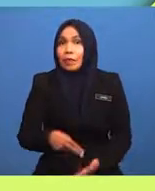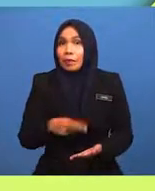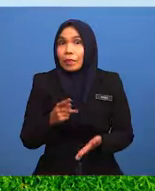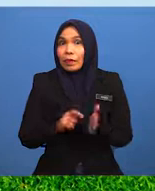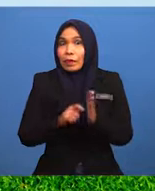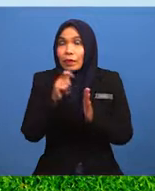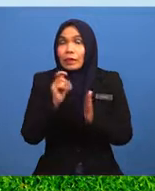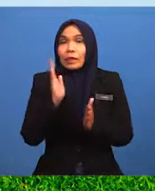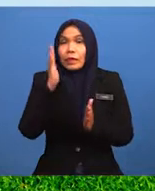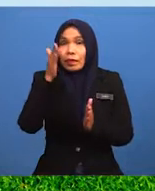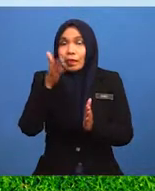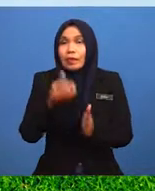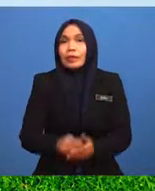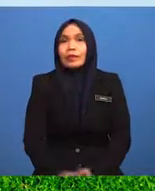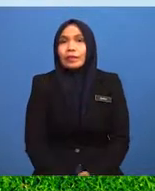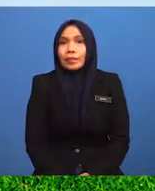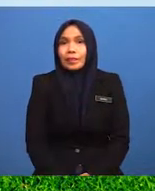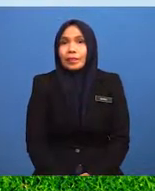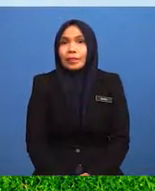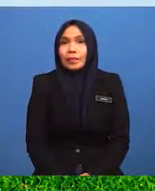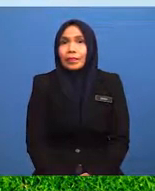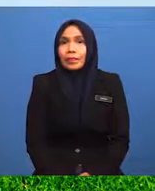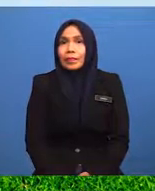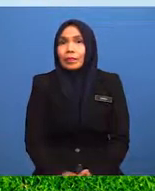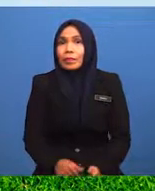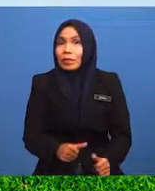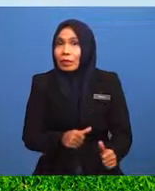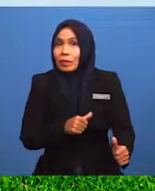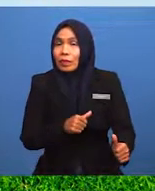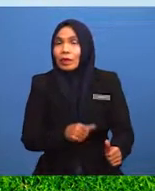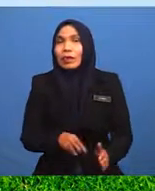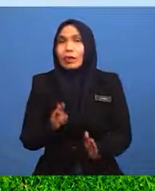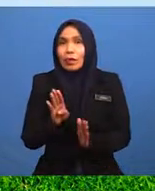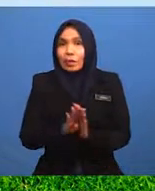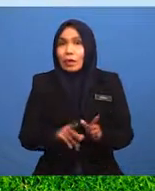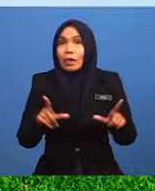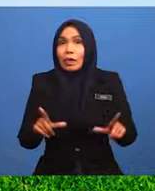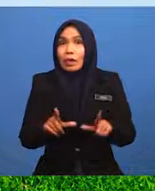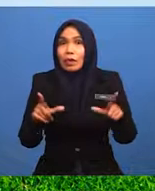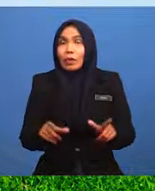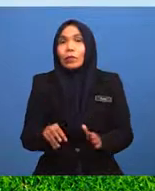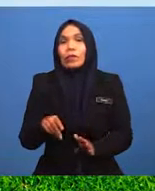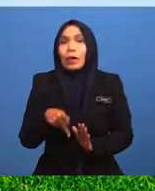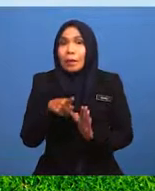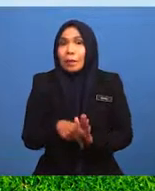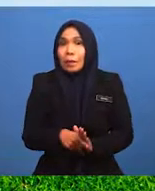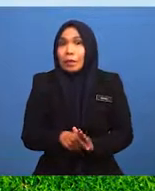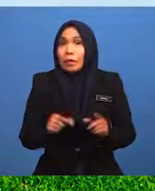keluarga akan mengelakkan berlaku pergaduhan antara ahli